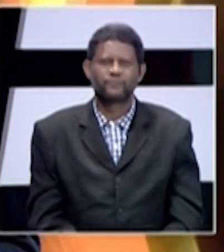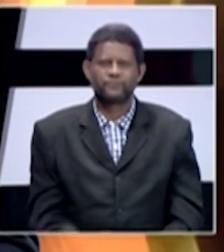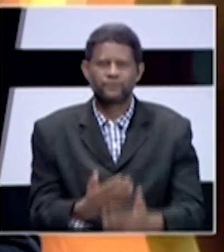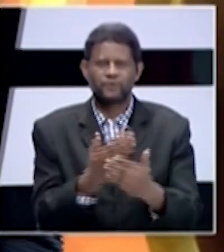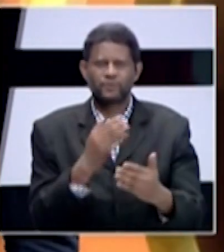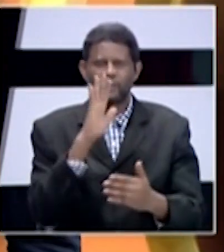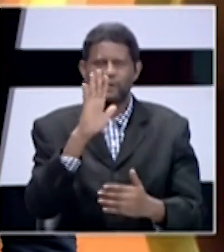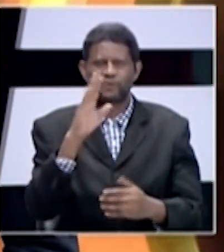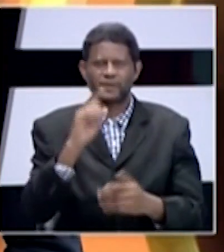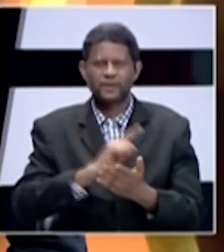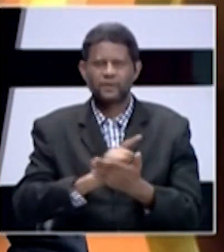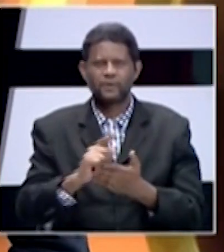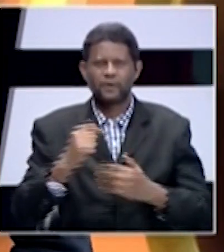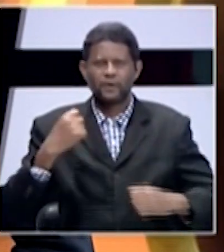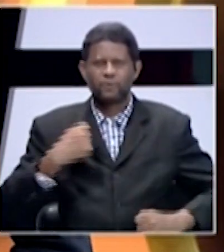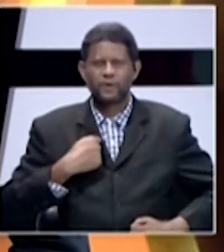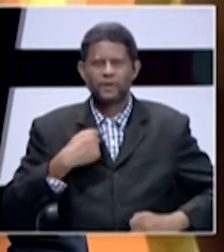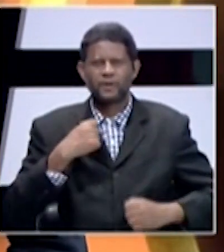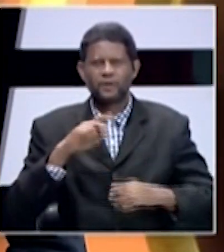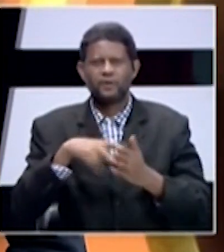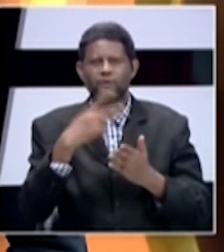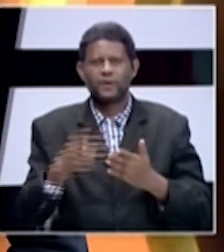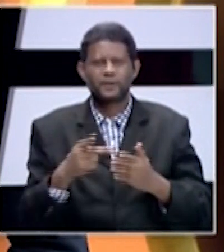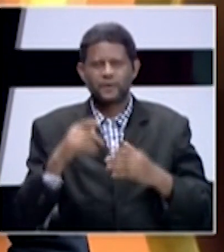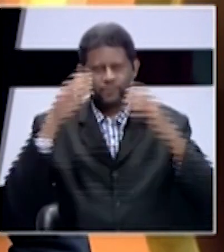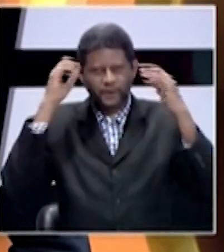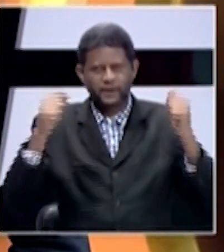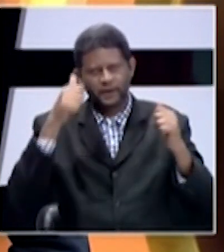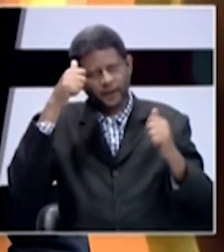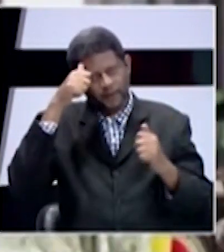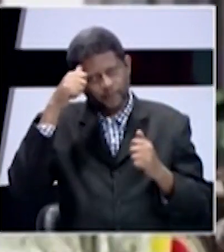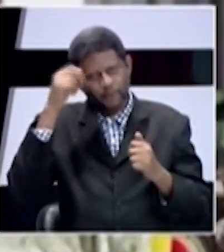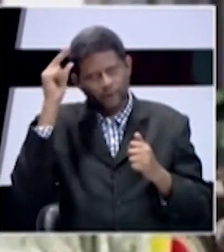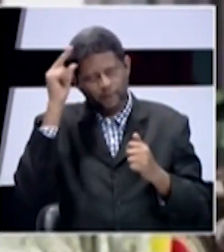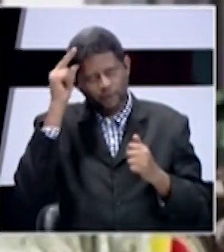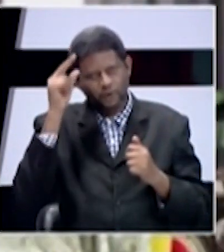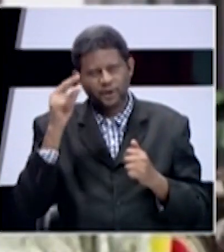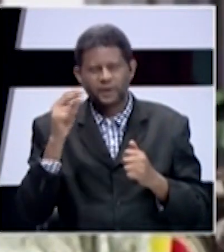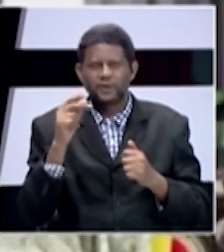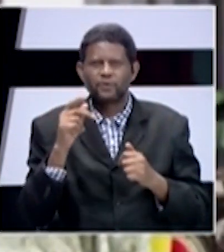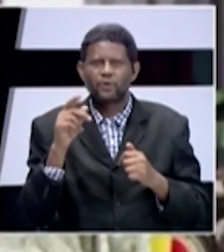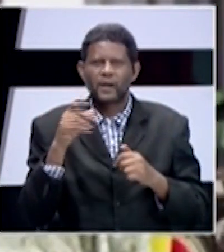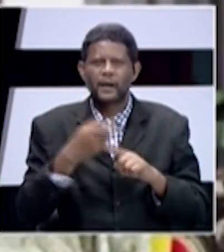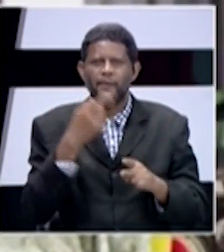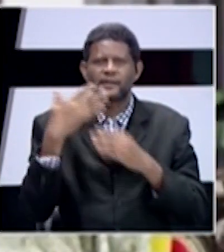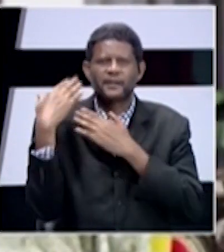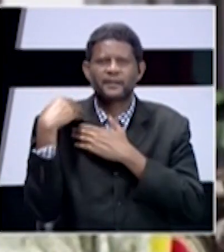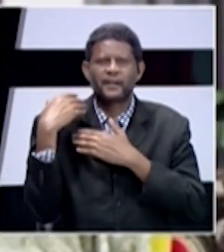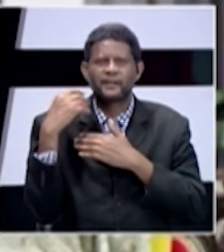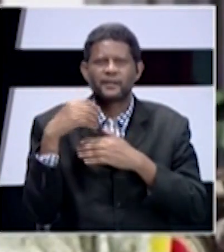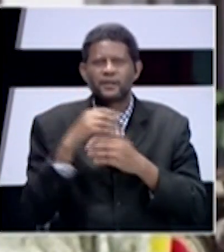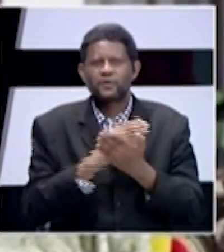كنمي حموشتا سمونات بوتهدرا وعلوان بريزدنت إبراهيم باباكور كويتا كاب سلطان زالي